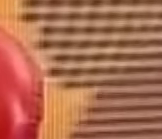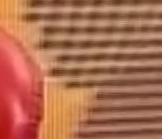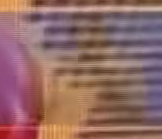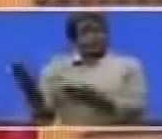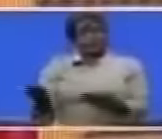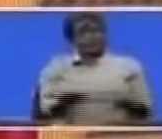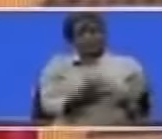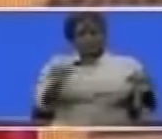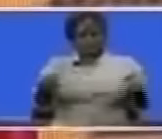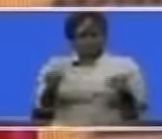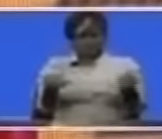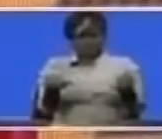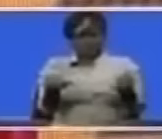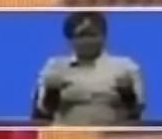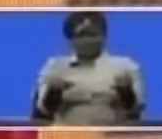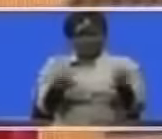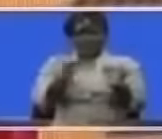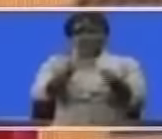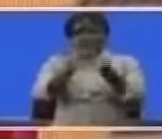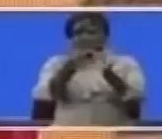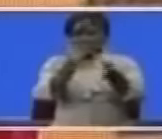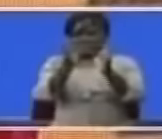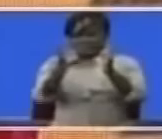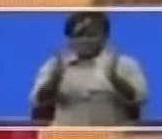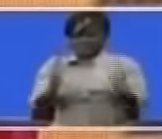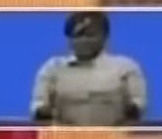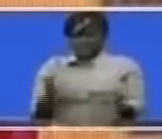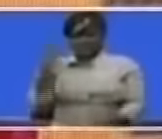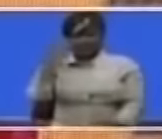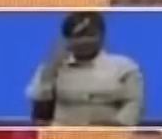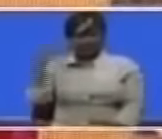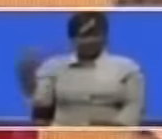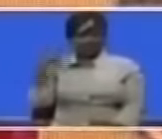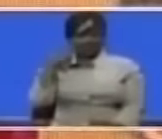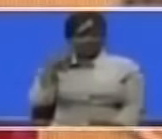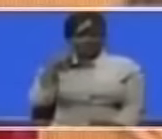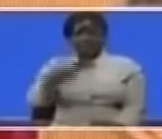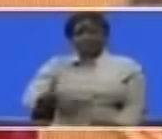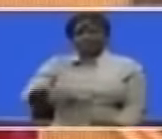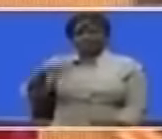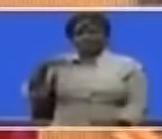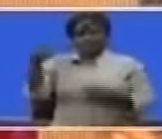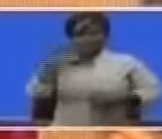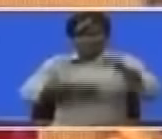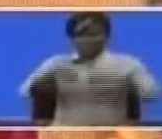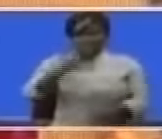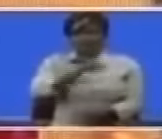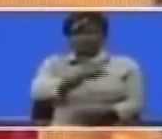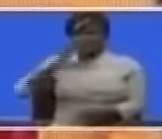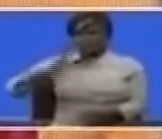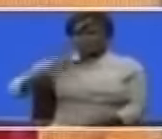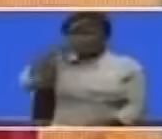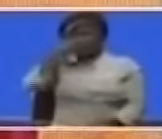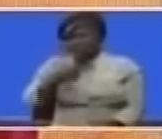Karibu kwa taarifa zetu. Mimi ni Mashirima Kapombe na mtangazaji wetu wa ishara ni Meresha Owiti. Tume ya Taifa ya Uchaguzi nchini